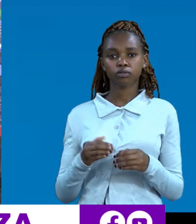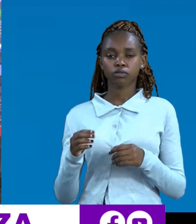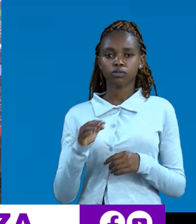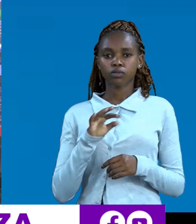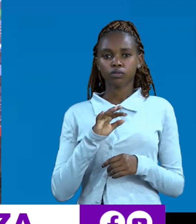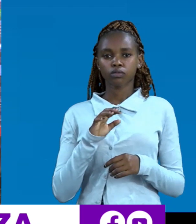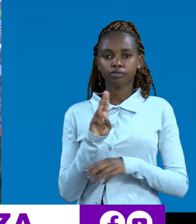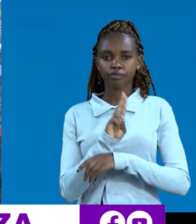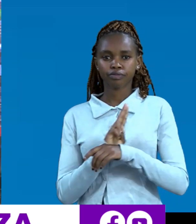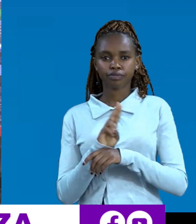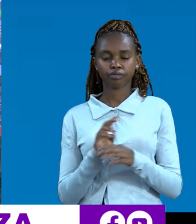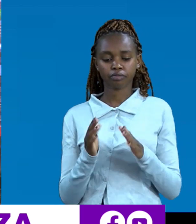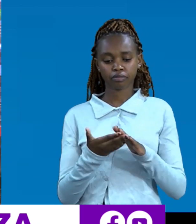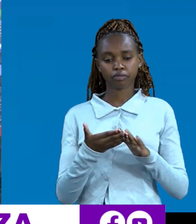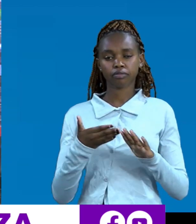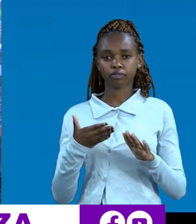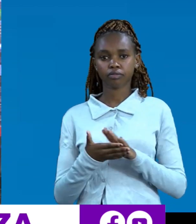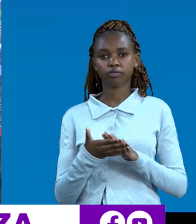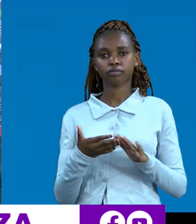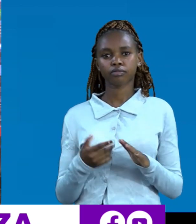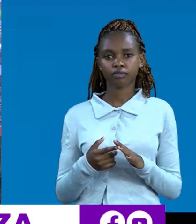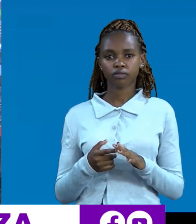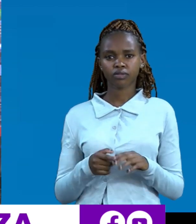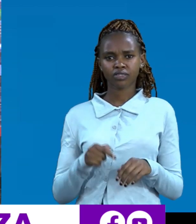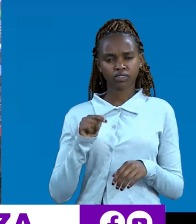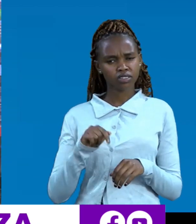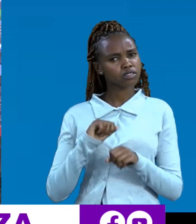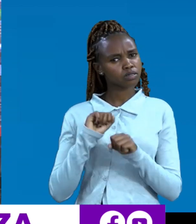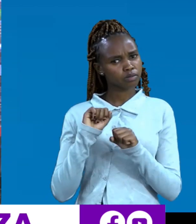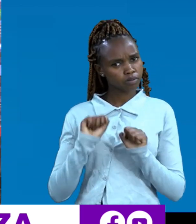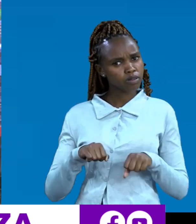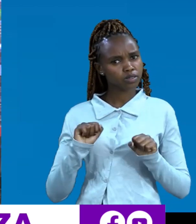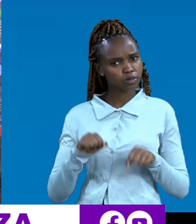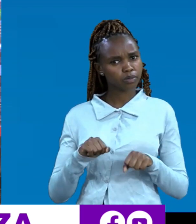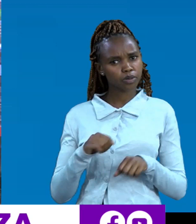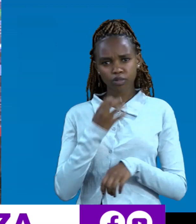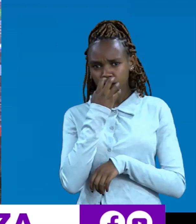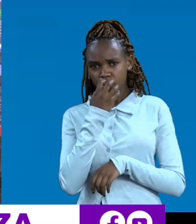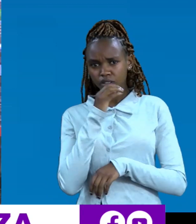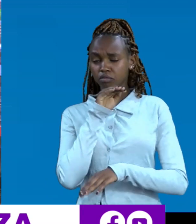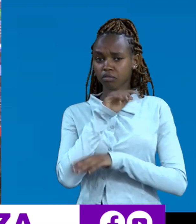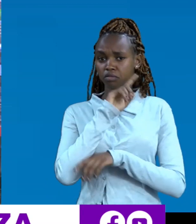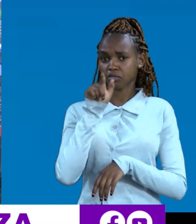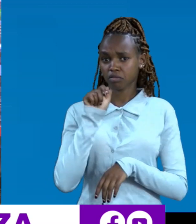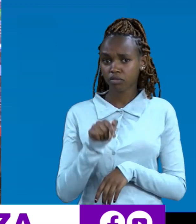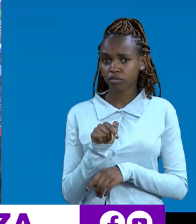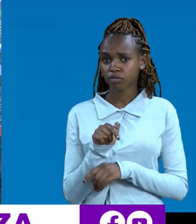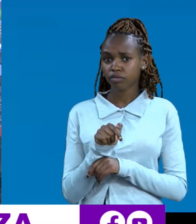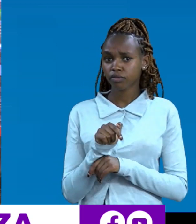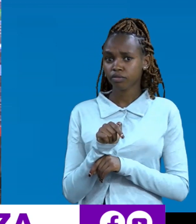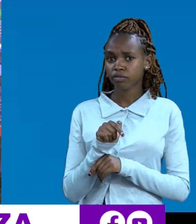iris to transact. So nilikuwa like, is this really possible, ati yapo, Mr. William Ruto? Ati yapo unasema iris.